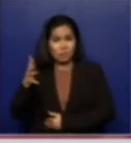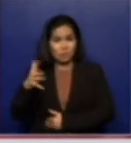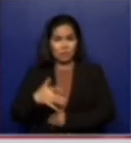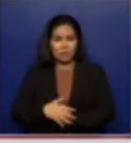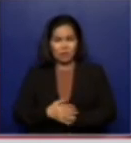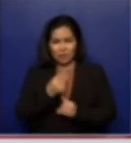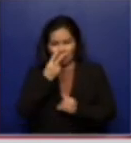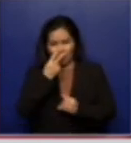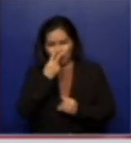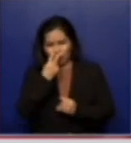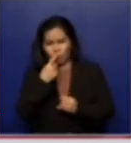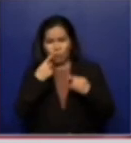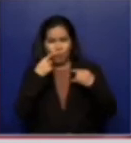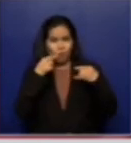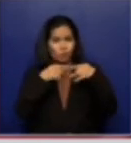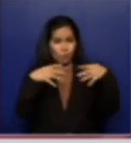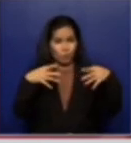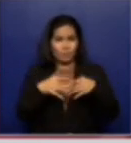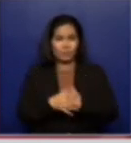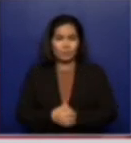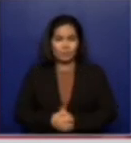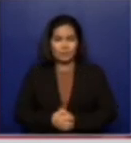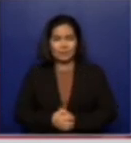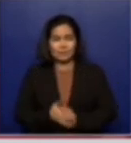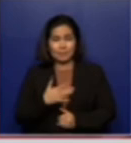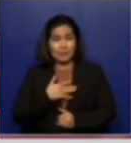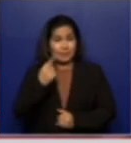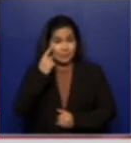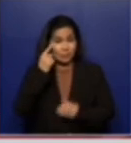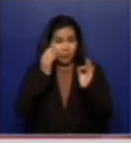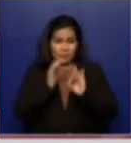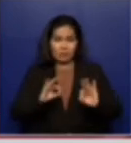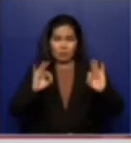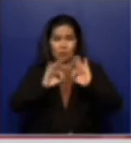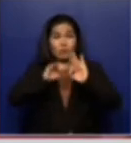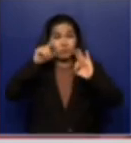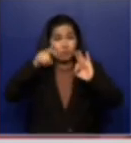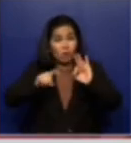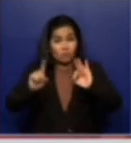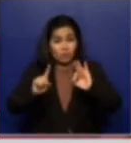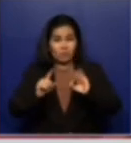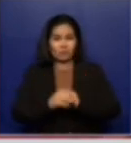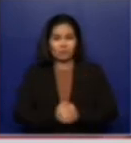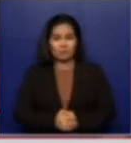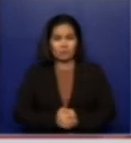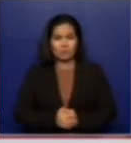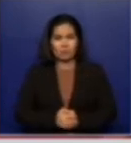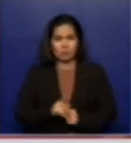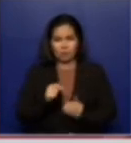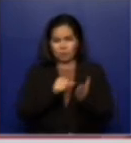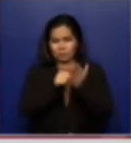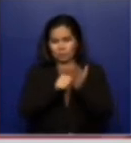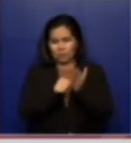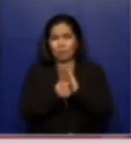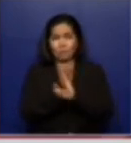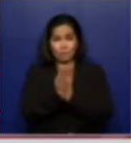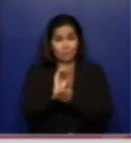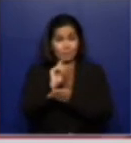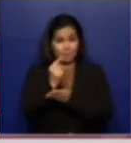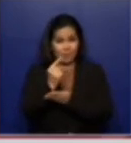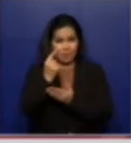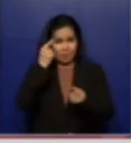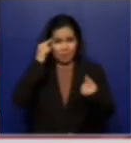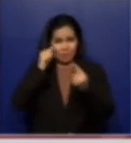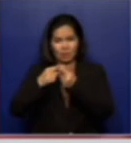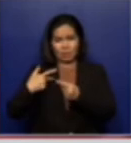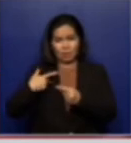มาะสมกับผมเห็นว่ามีความจำเป็นอย่างยิ่งที่จะต้องได้รับการแก้ไขเพื่อประโยชน์อย่